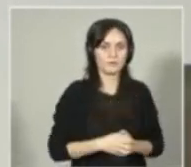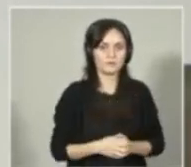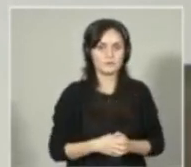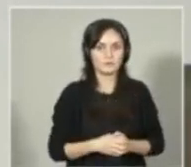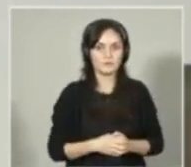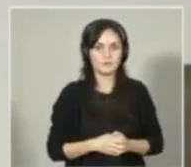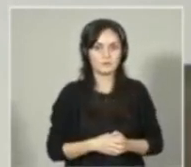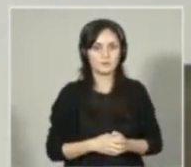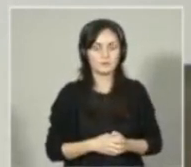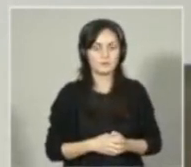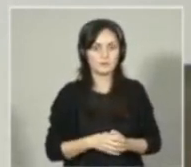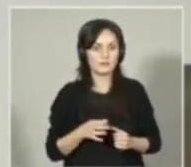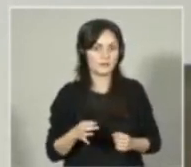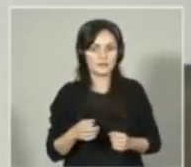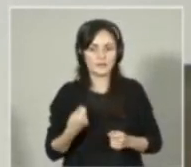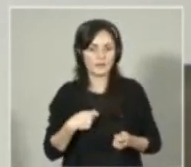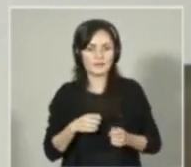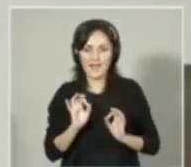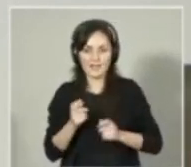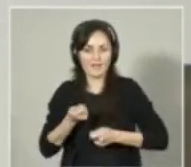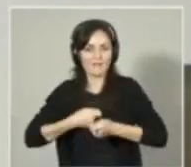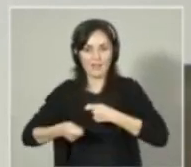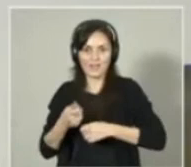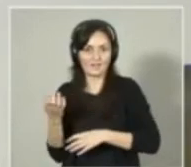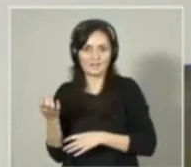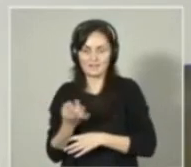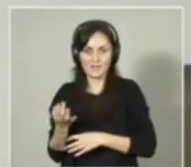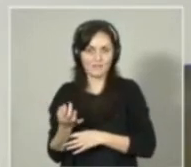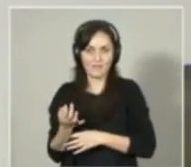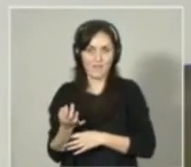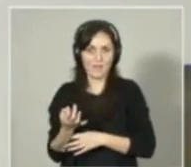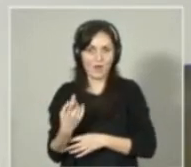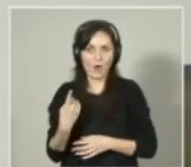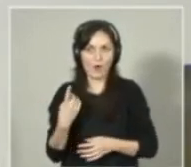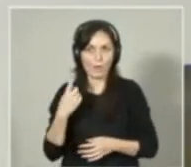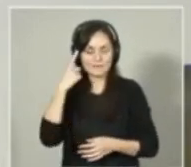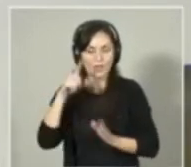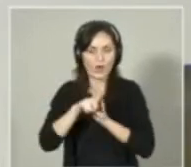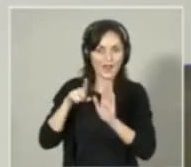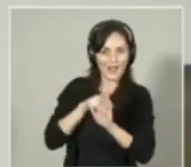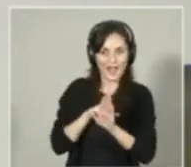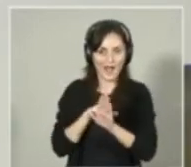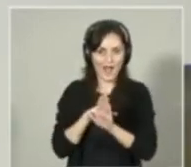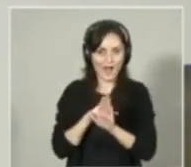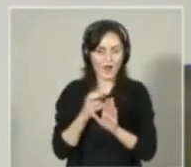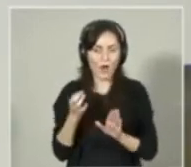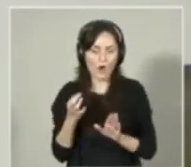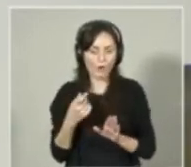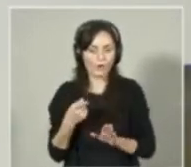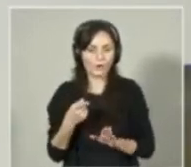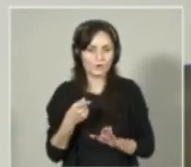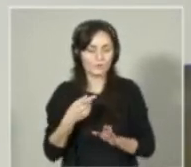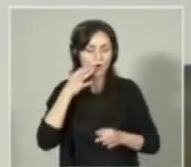Ningú hauria d'haver emigrat i ningú hauria de ser mai considerat il·legal ni veure sotmès aquesta realitat tan lamentable que la Unió